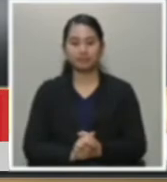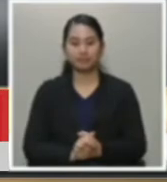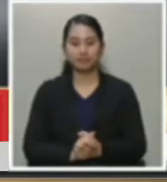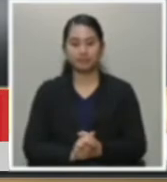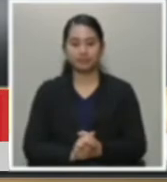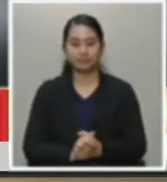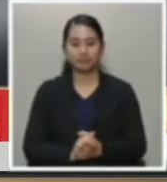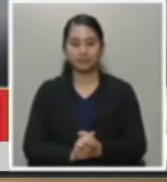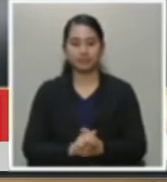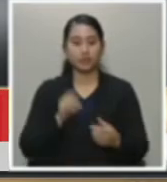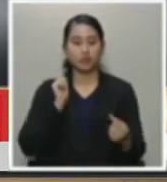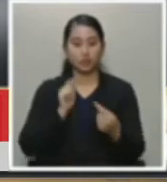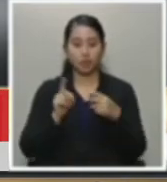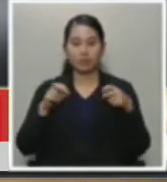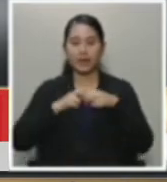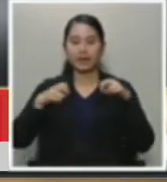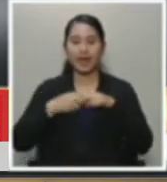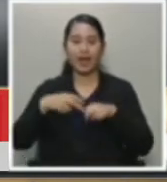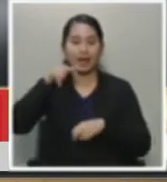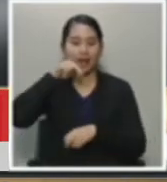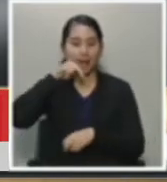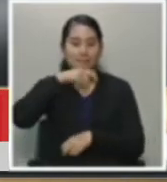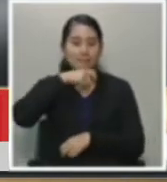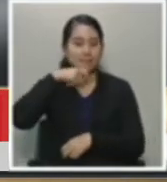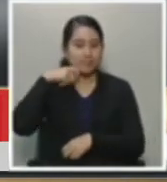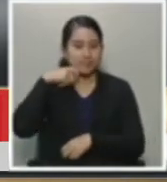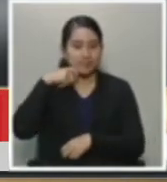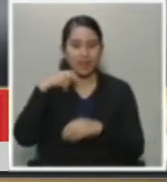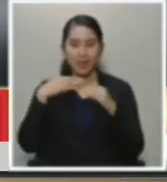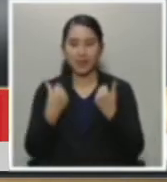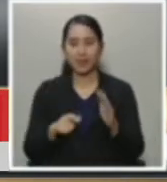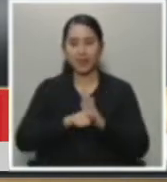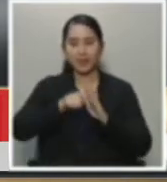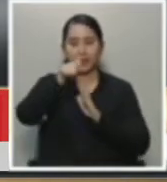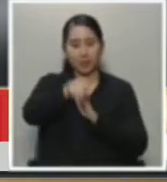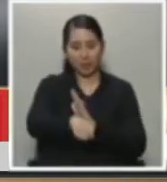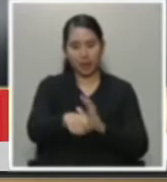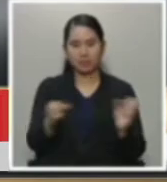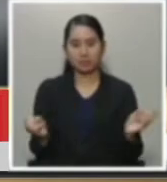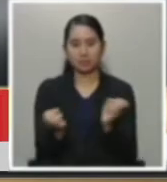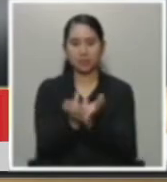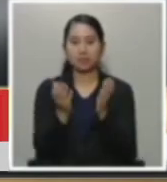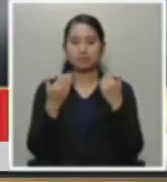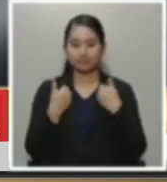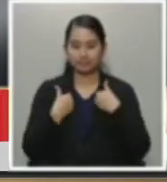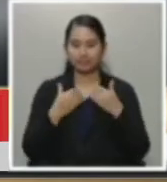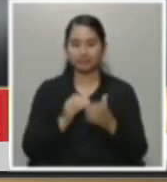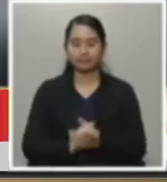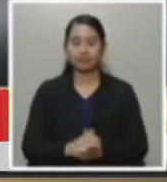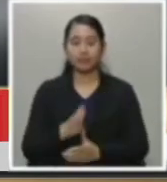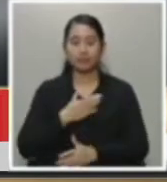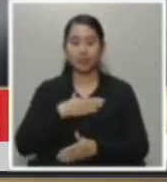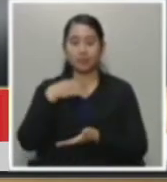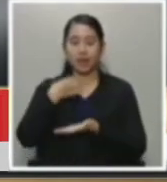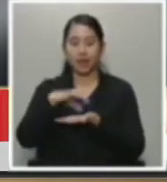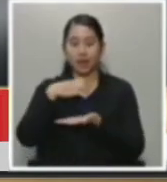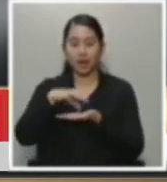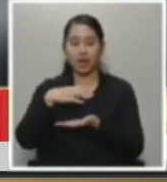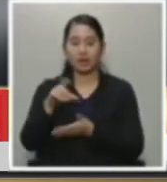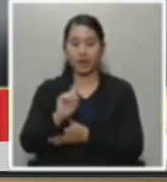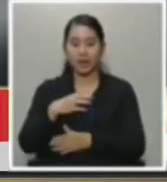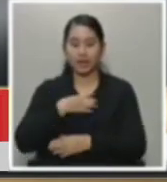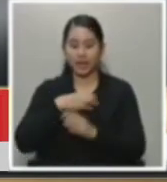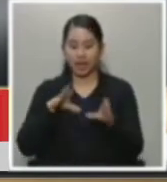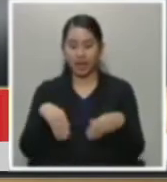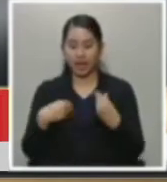าะอย่างยิ่งเรื่องปัญหาภัยแล้งยังมีอยู่ในโคราชหลายอำเภอครับเพราะนั้นแล้วเรื่องที่ผมจะกราบเรียนก็คืออยากให้ท่านประธ